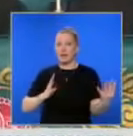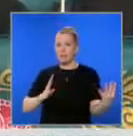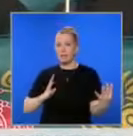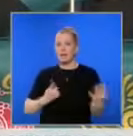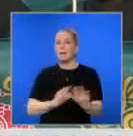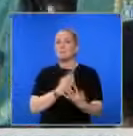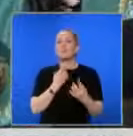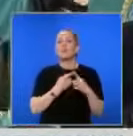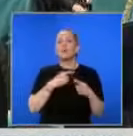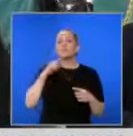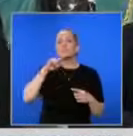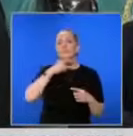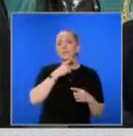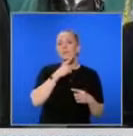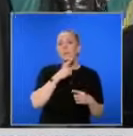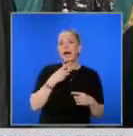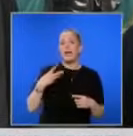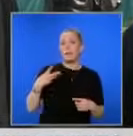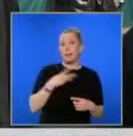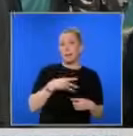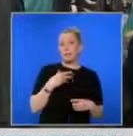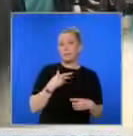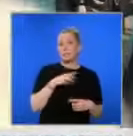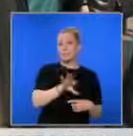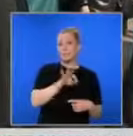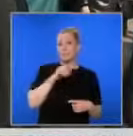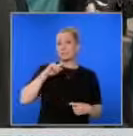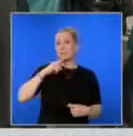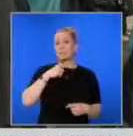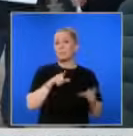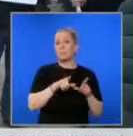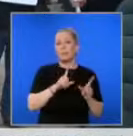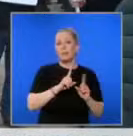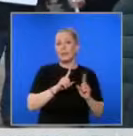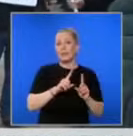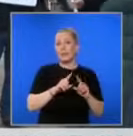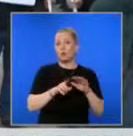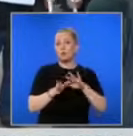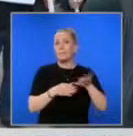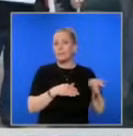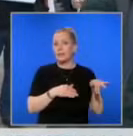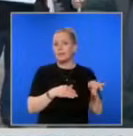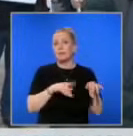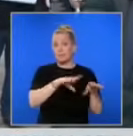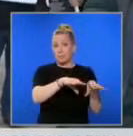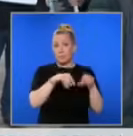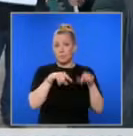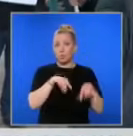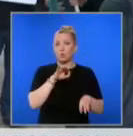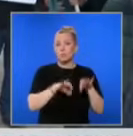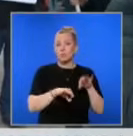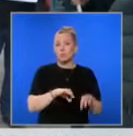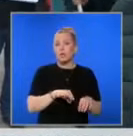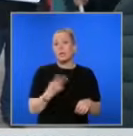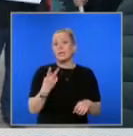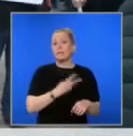предимно от Сливенска епархия и искаха изборът за Сливенски митрополит да не бъде касиран. Да бъде прият този избор и от тези двама кандидати синода